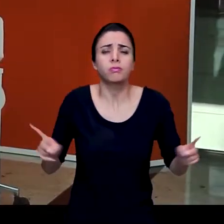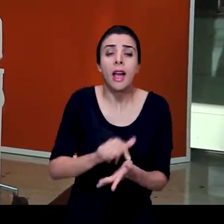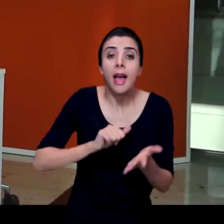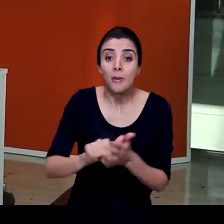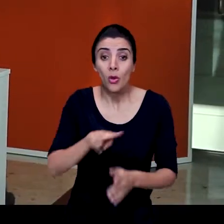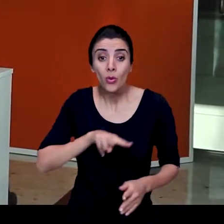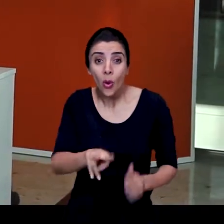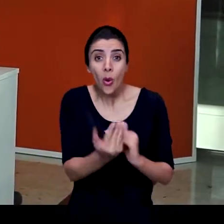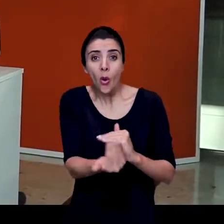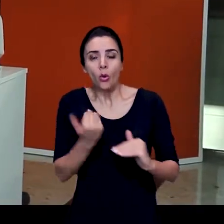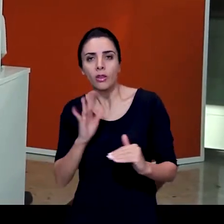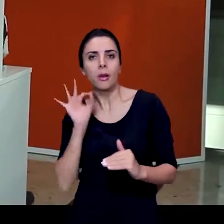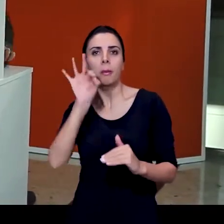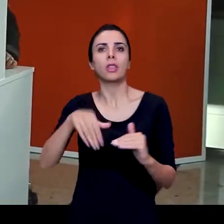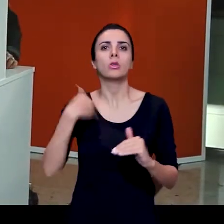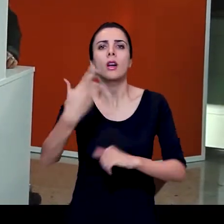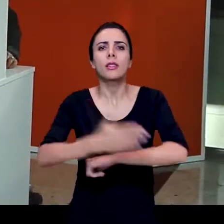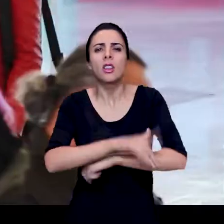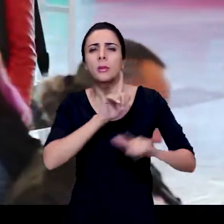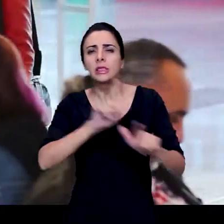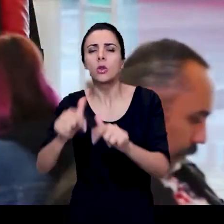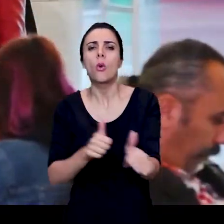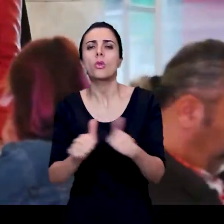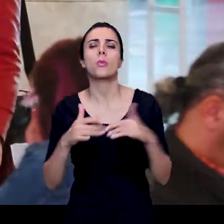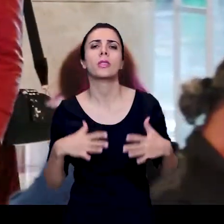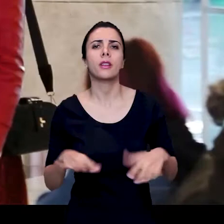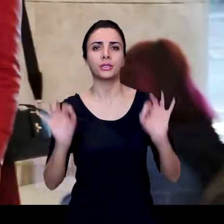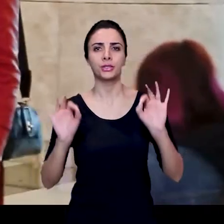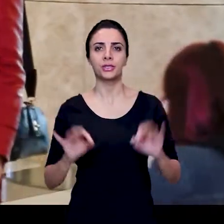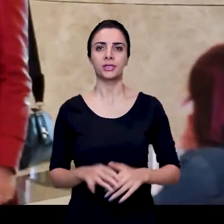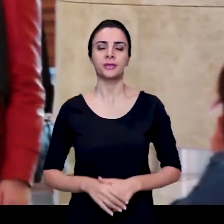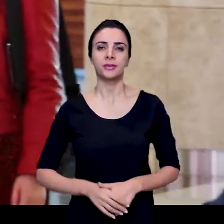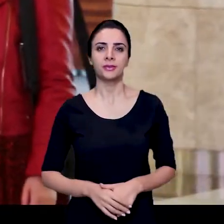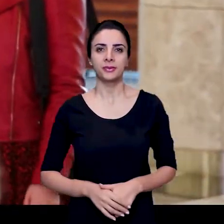seyahat öncesi ve sonrasında yardım ihtiyaçları sistemli hale geliyor.